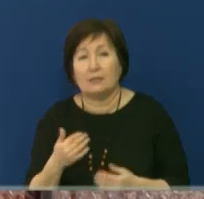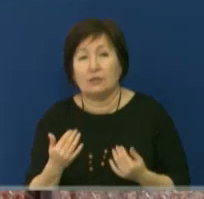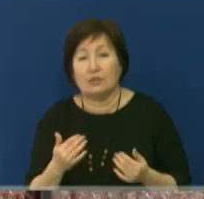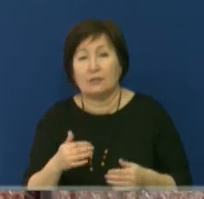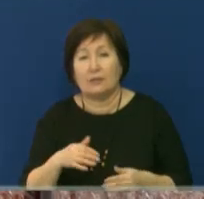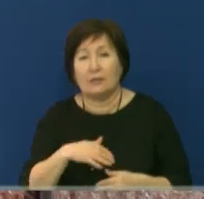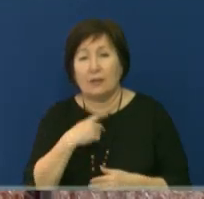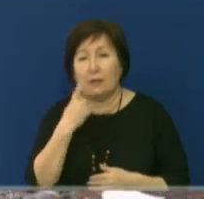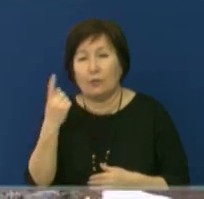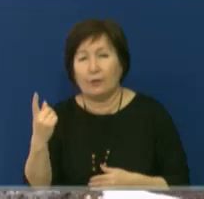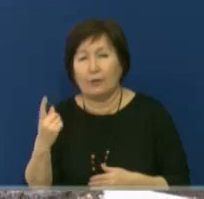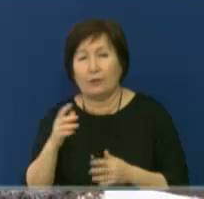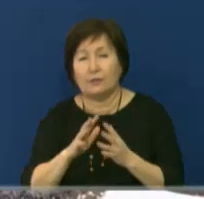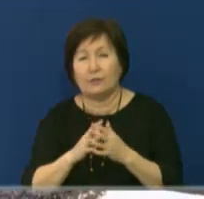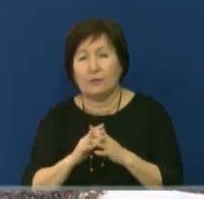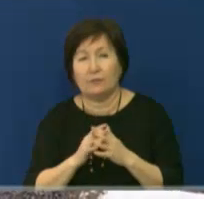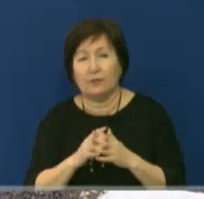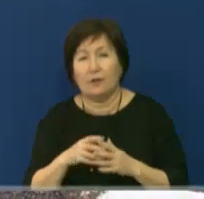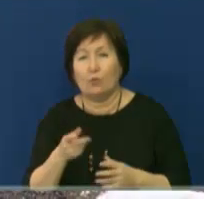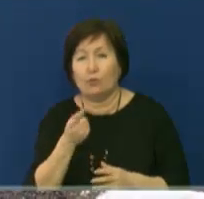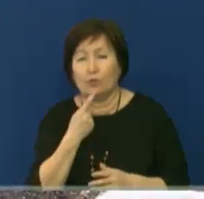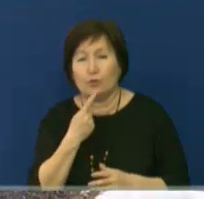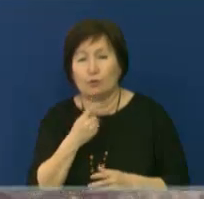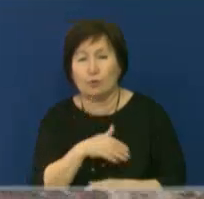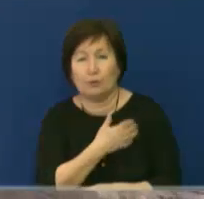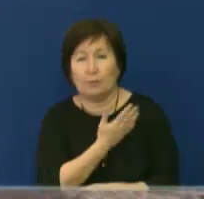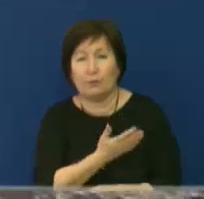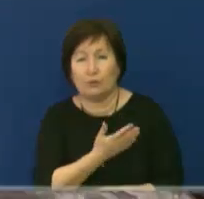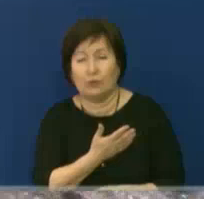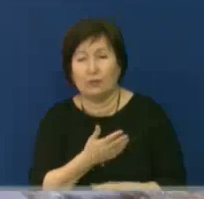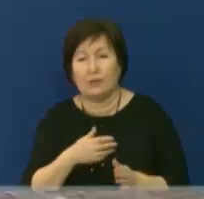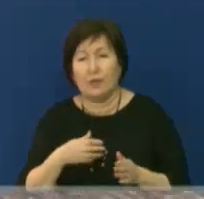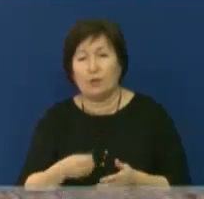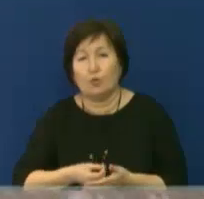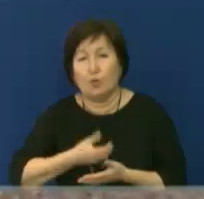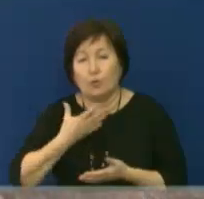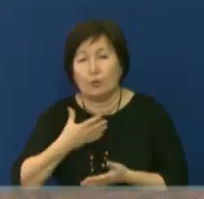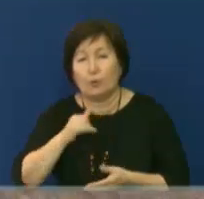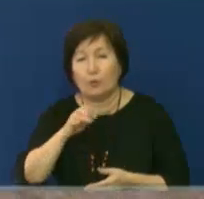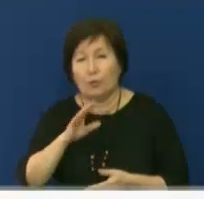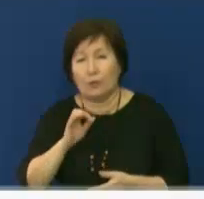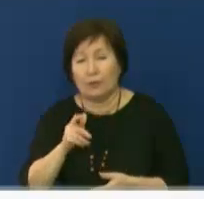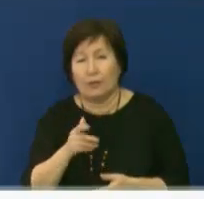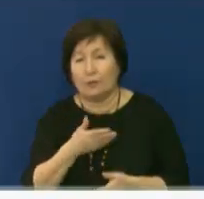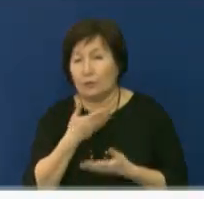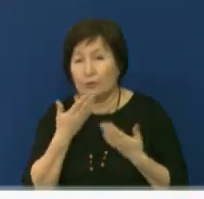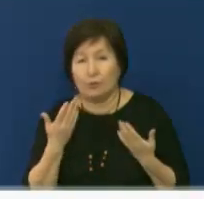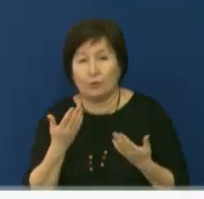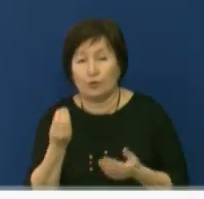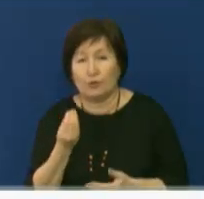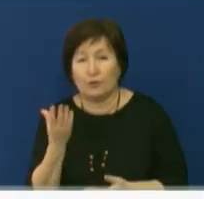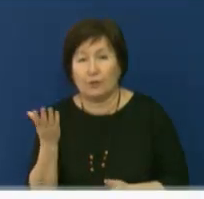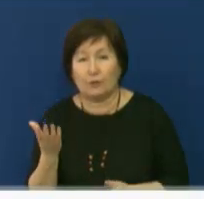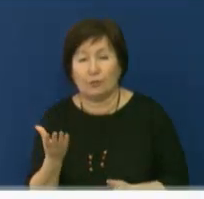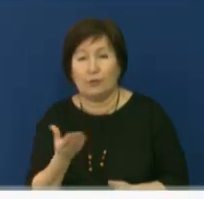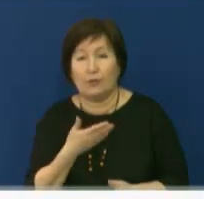түбінде орналасқан елді мекендерде тіпті қиын. Қымбат болса да сол көмірдің өзі жоқ. Халық қи жағып отыр. КамАЗдар келмейді,